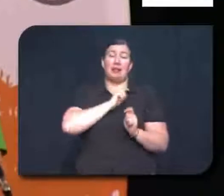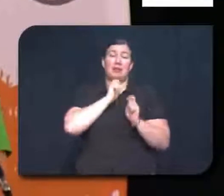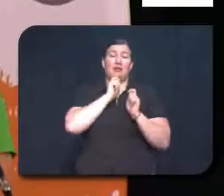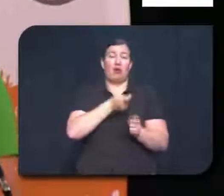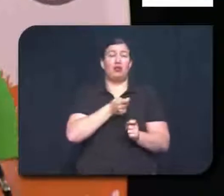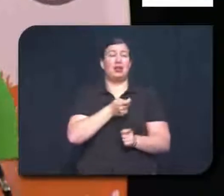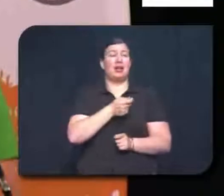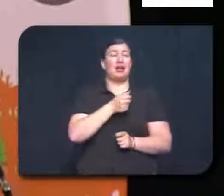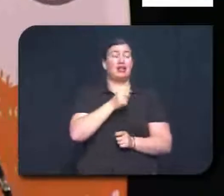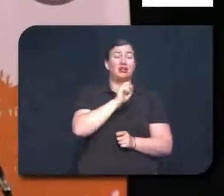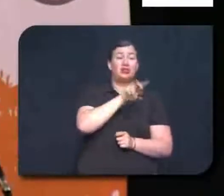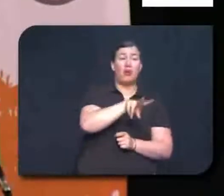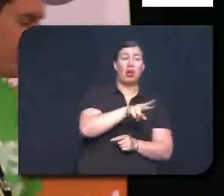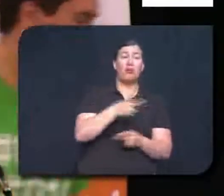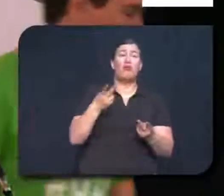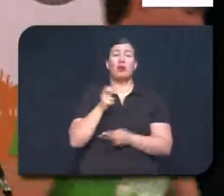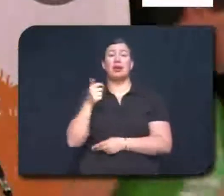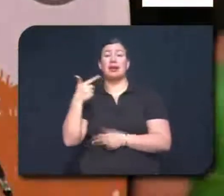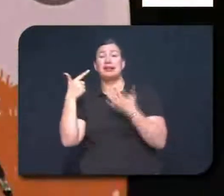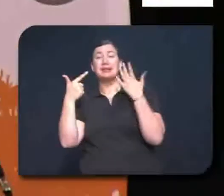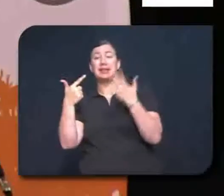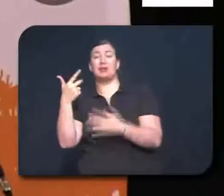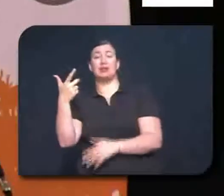eine SMV danke sehr